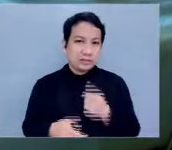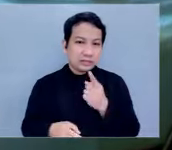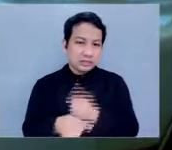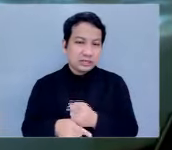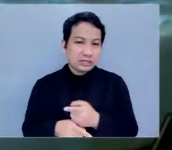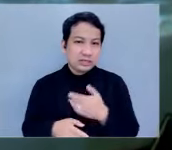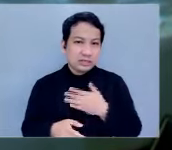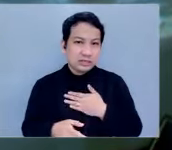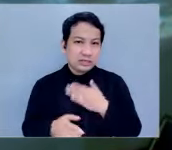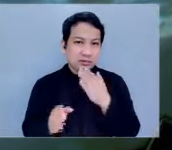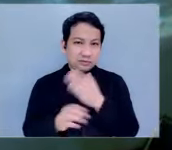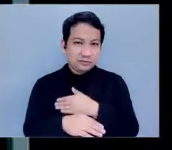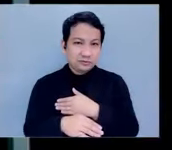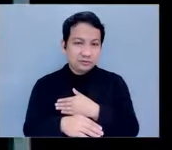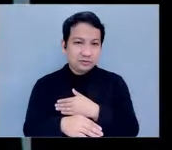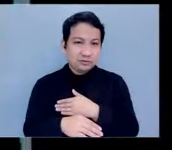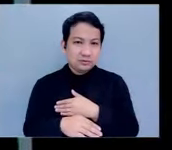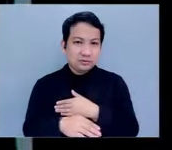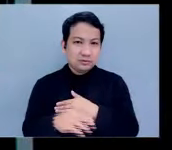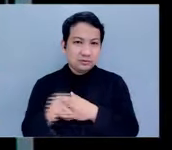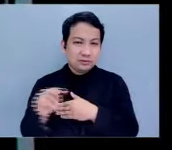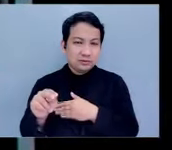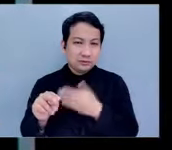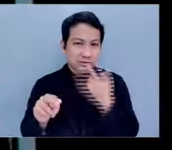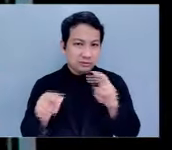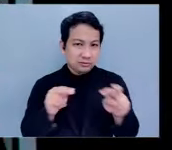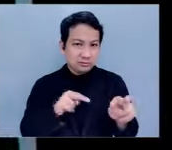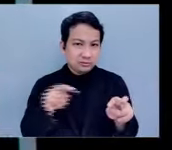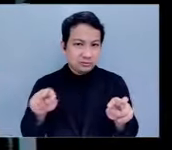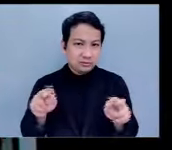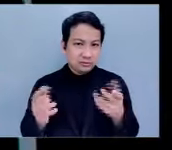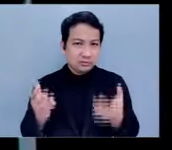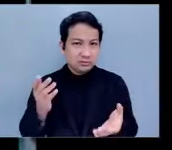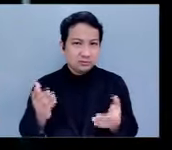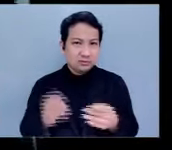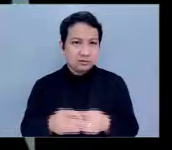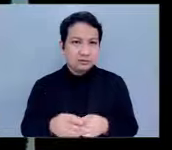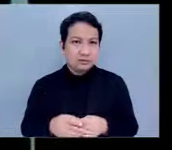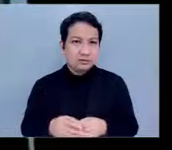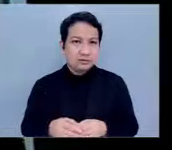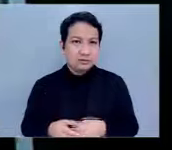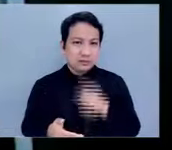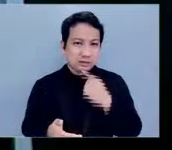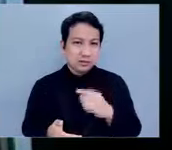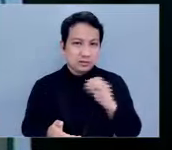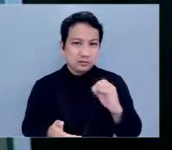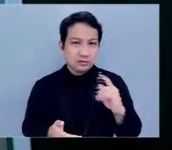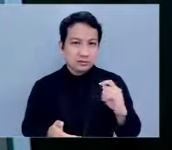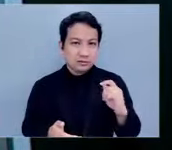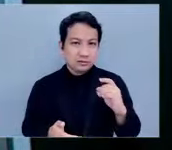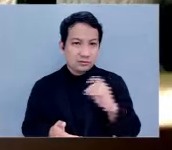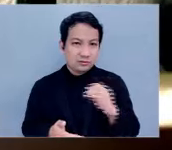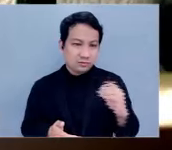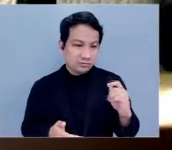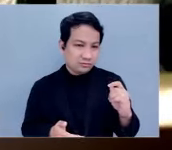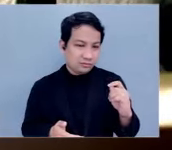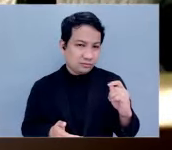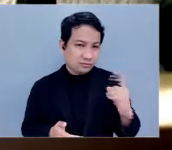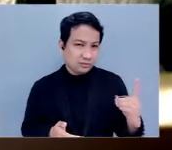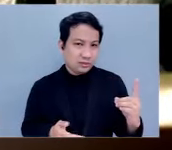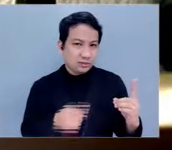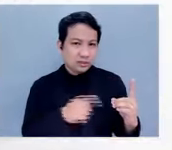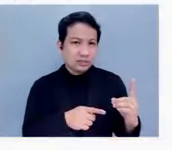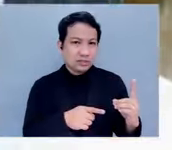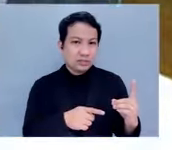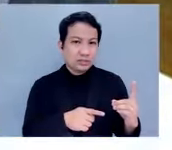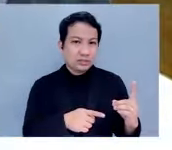of yours, neutral still, pero nakikita ko parang meron ka dito setup ng pang-OOTD. Oo, totoo. Ang ganda. Mahilig ka ba